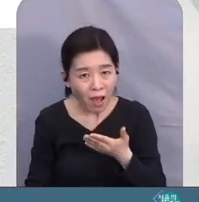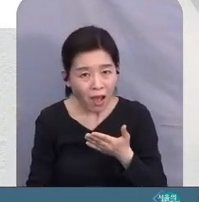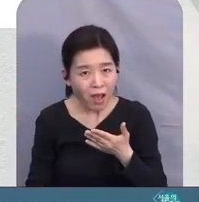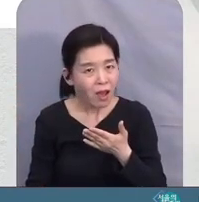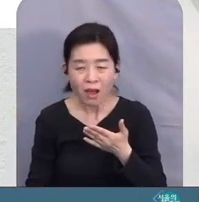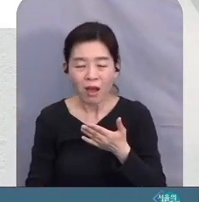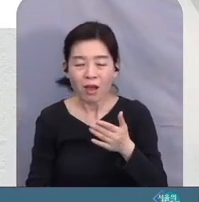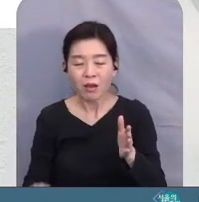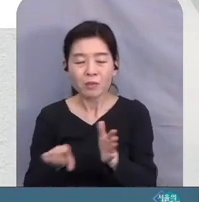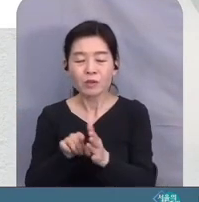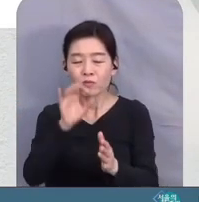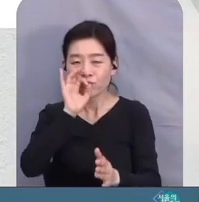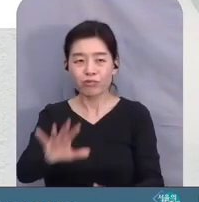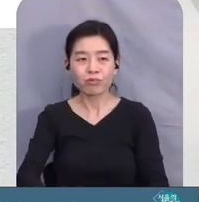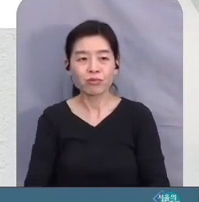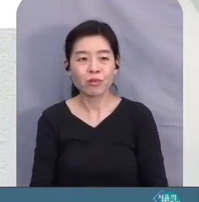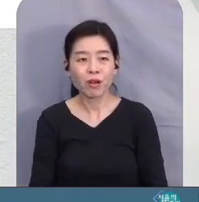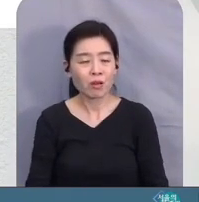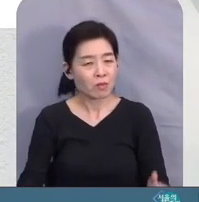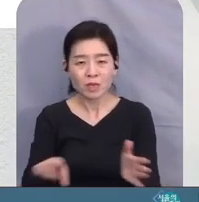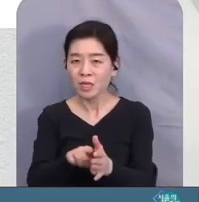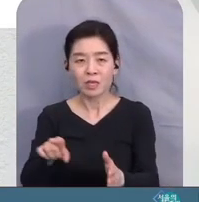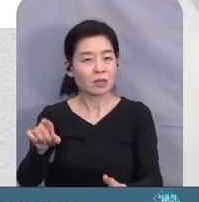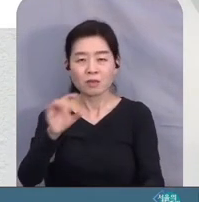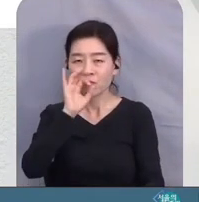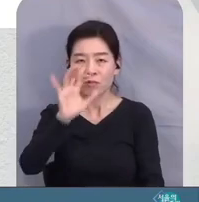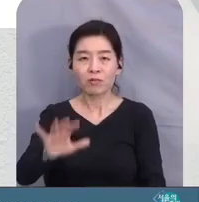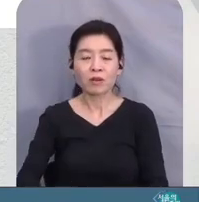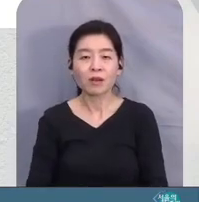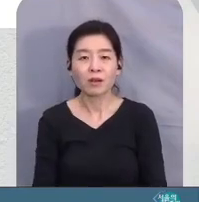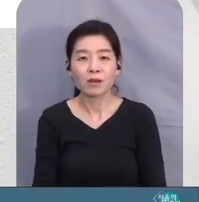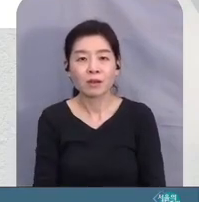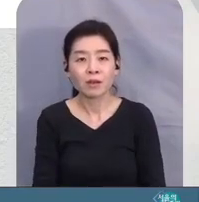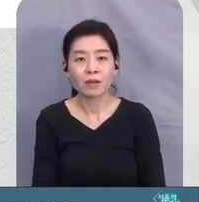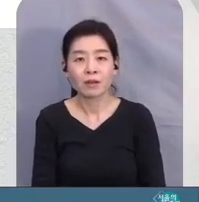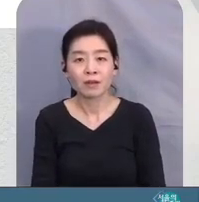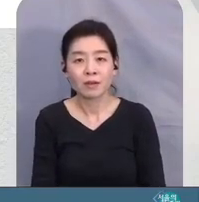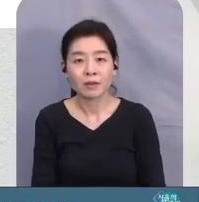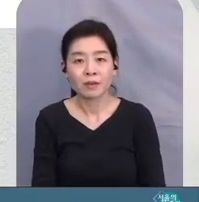못 믿습니다. 안 믿는 게 정상인 거예요. 다음.